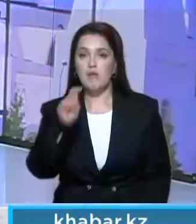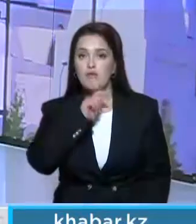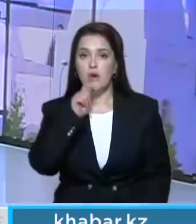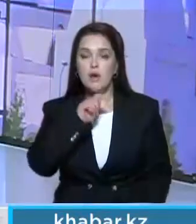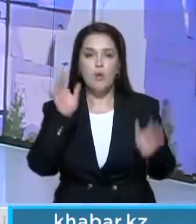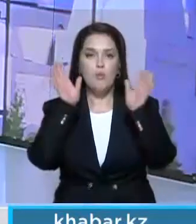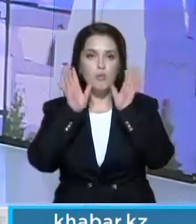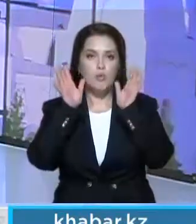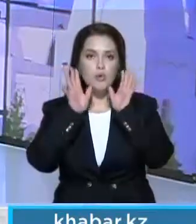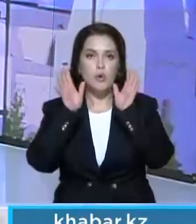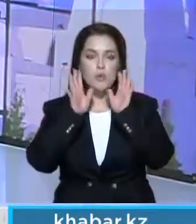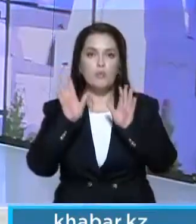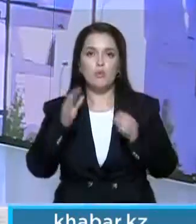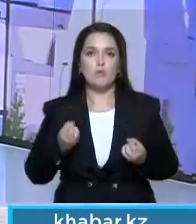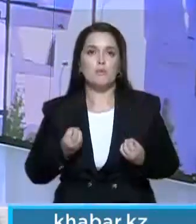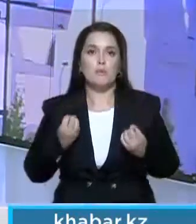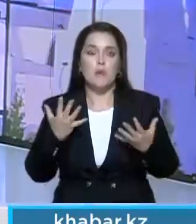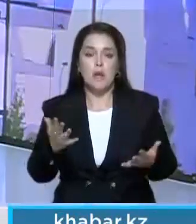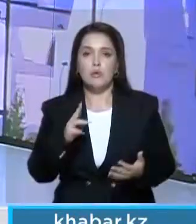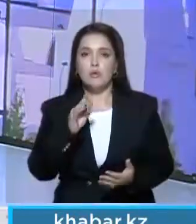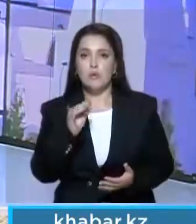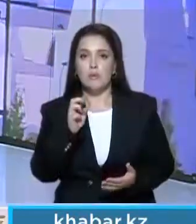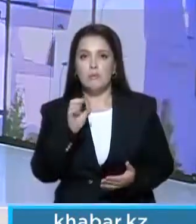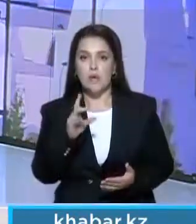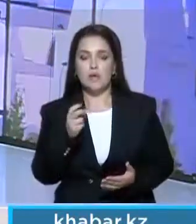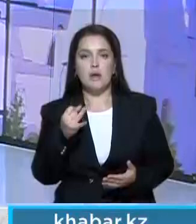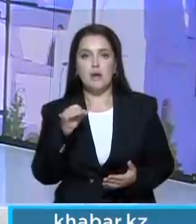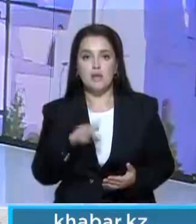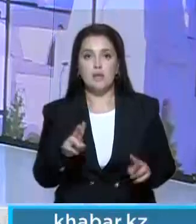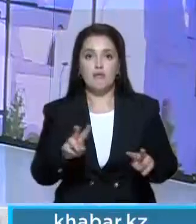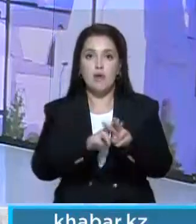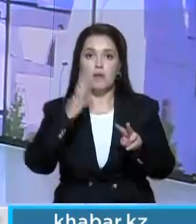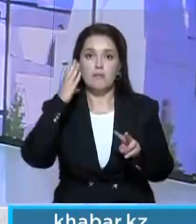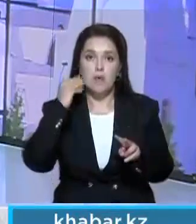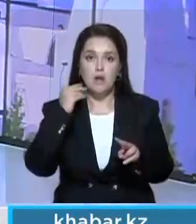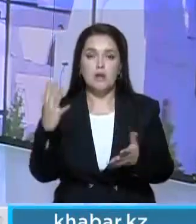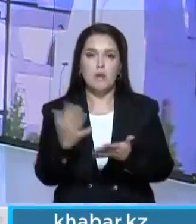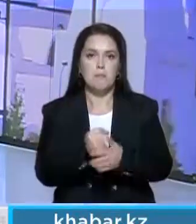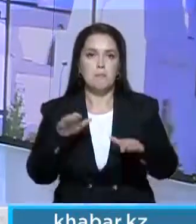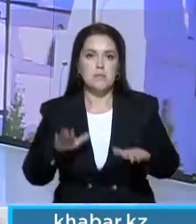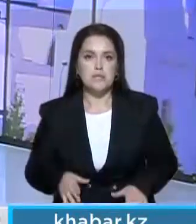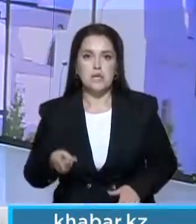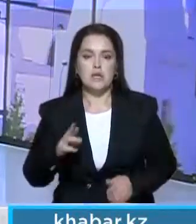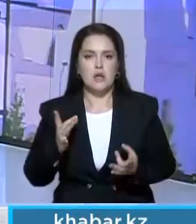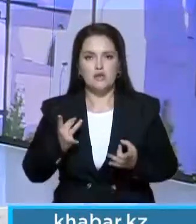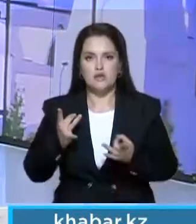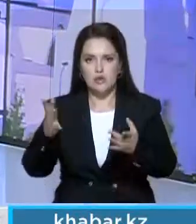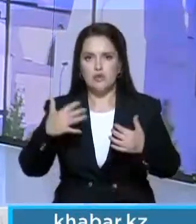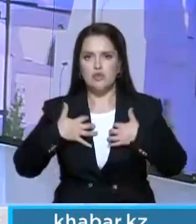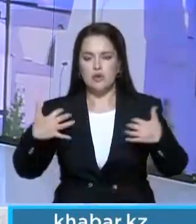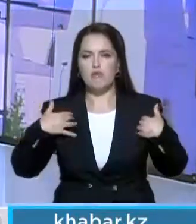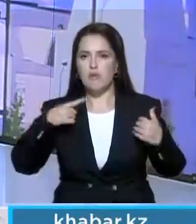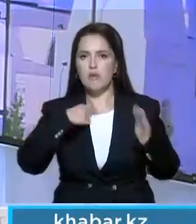Ну и уже в это воскресенье мусульмане будут отмечать священный праздник Курбан-Айт. В Астане и Алматы определили места для проведения